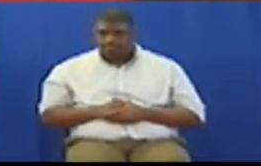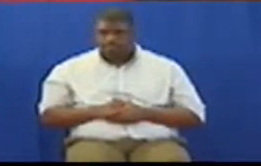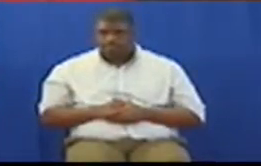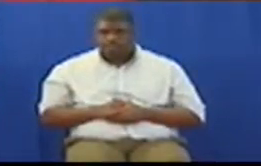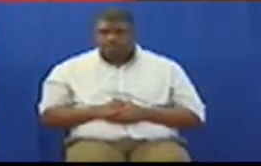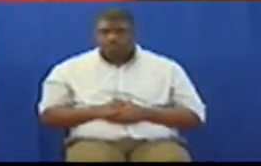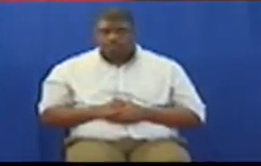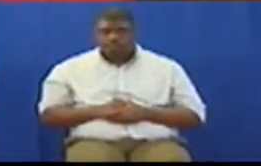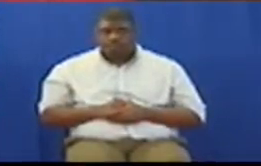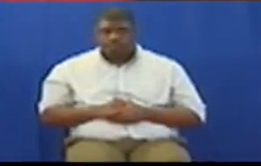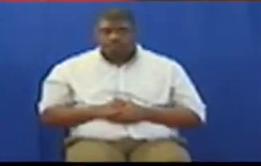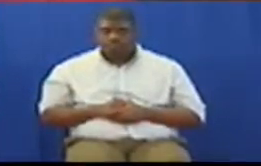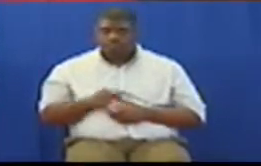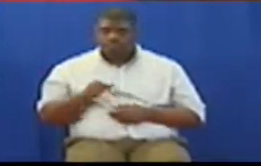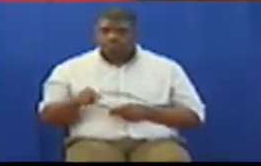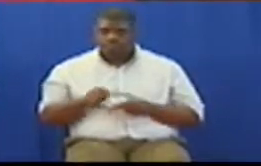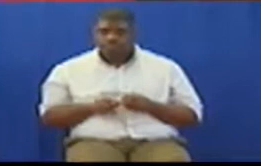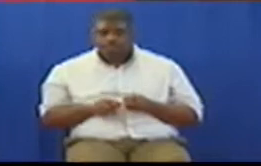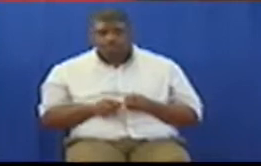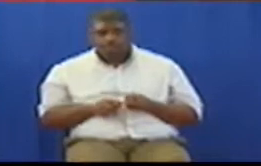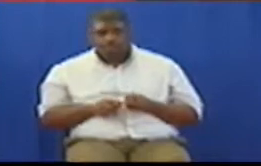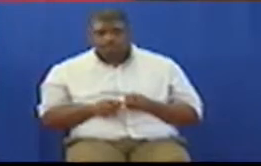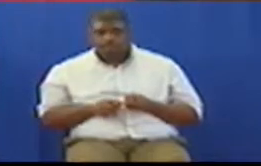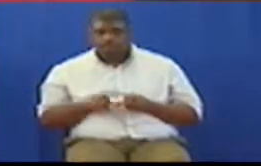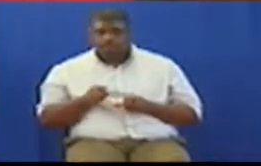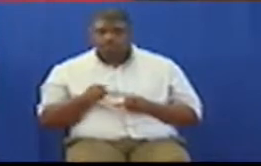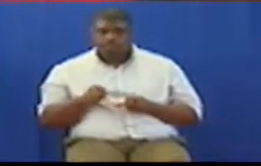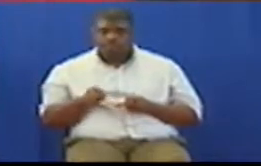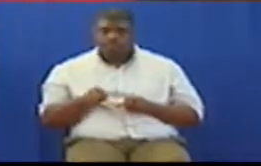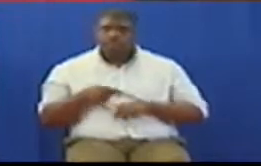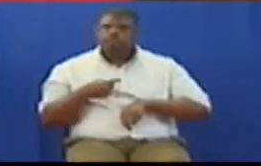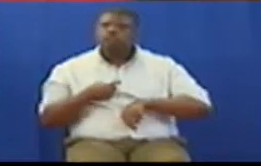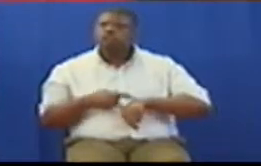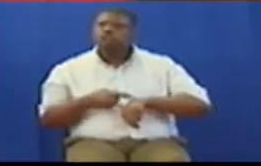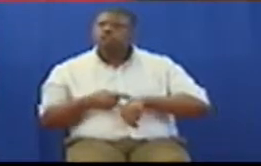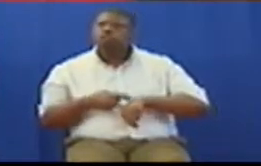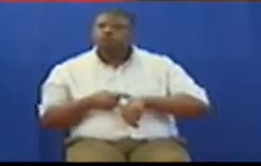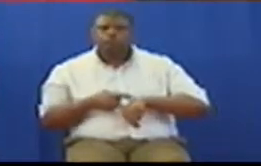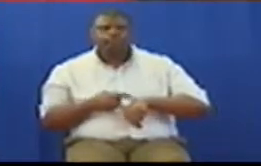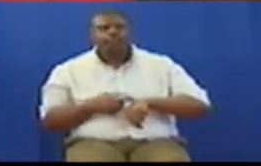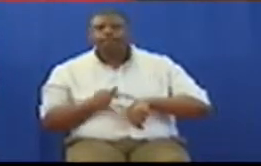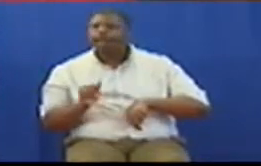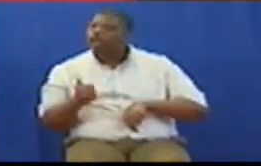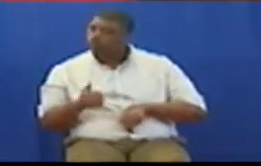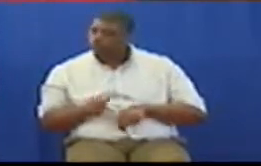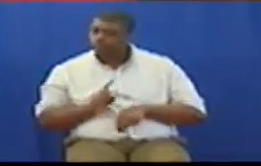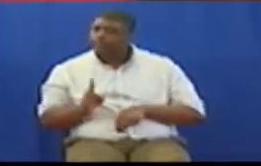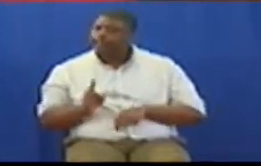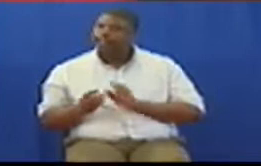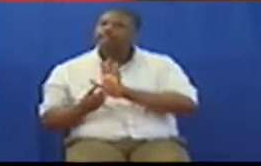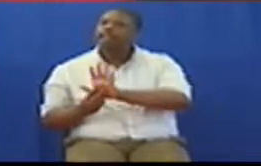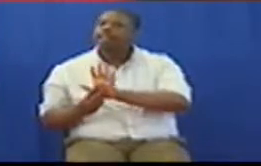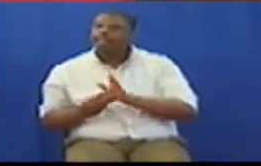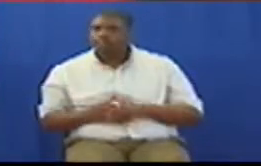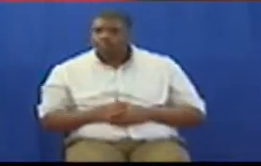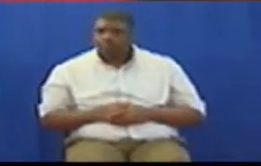watch up. Ni dakika 7 naweka stop watch mheshimiwa speaker. Nalaya hapa zakea nani sasa? Basi malizia